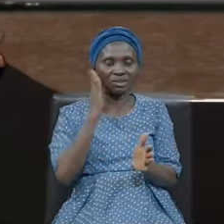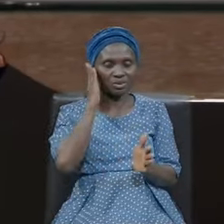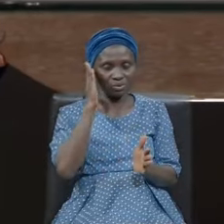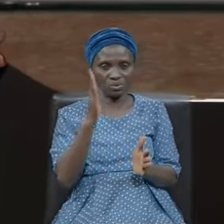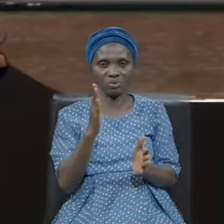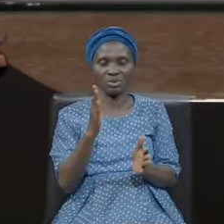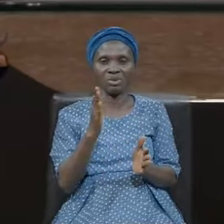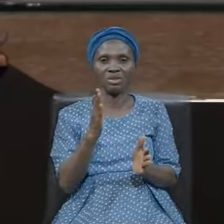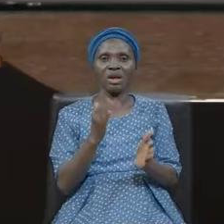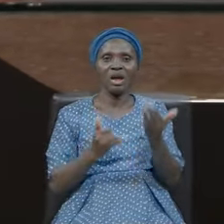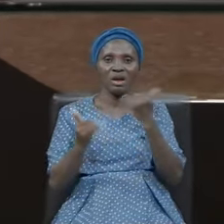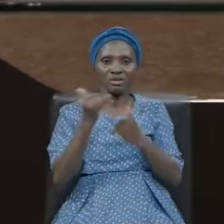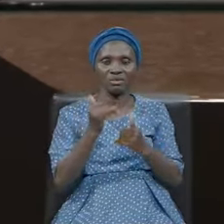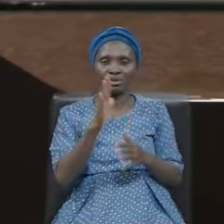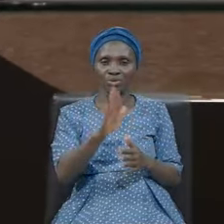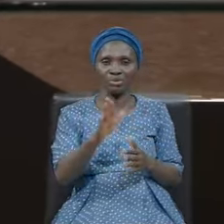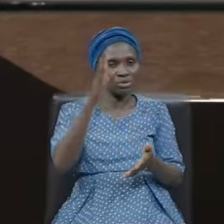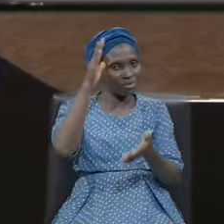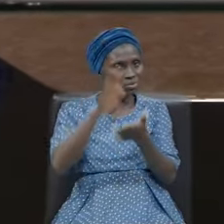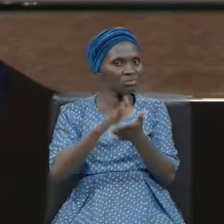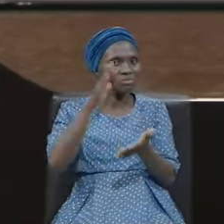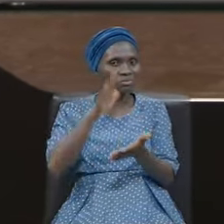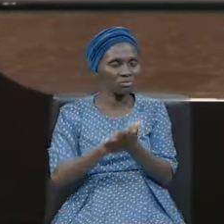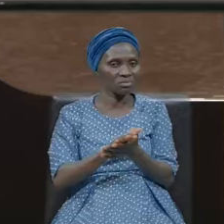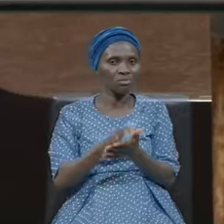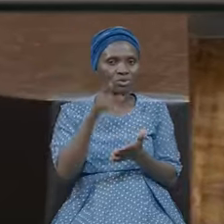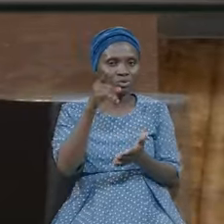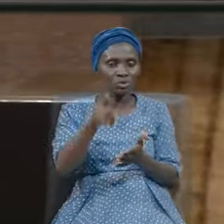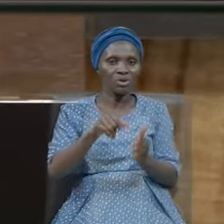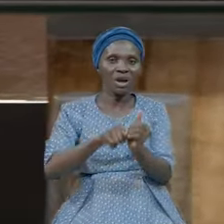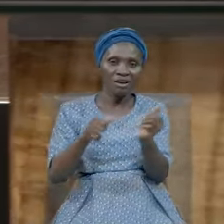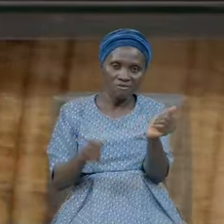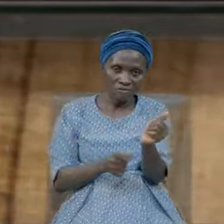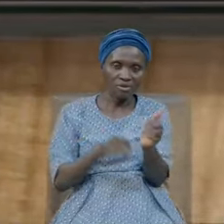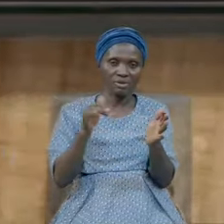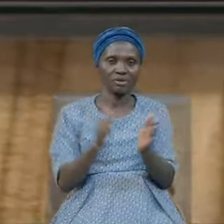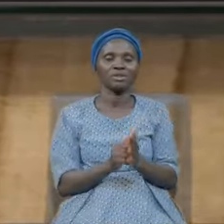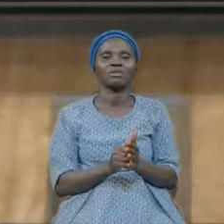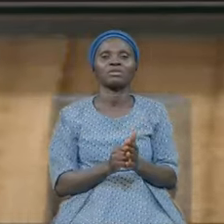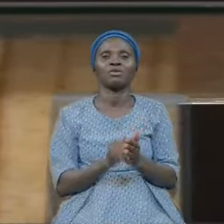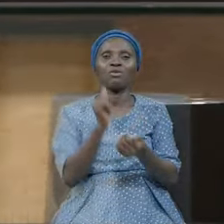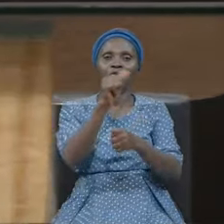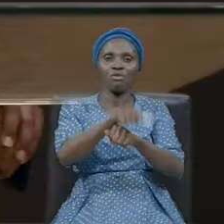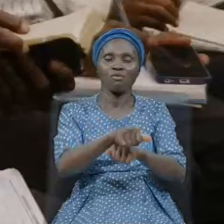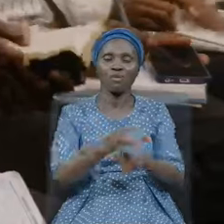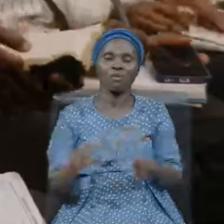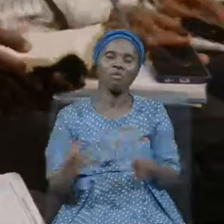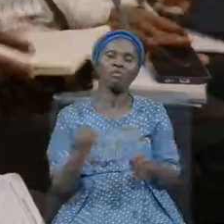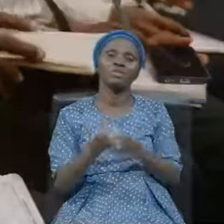Et c'est vaincre le monde et la mondanité. Allons à 1 Jean, chapitre 2,